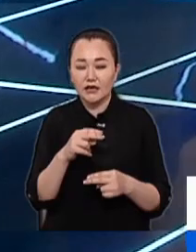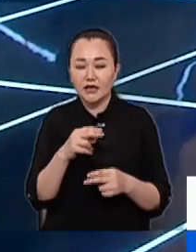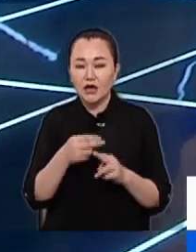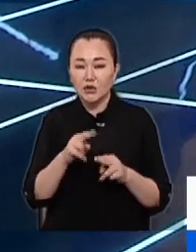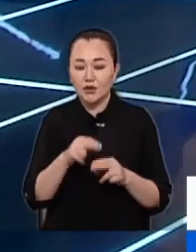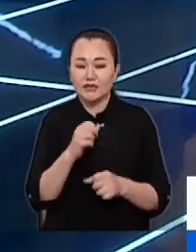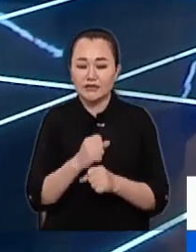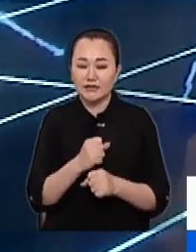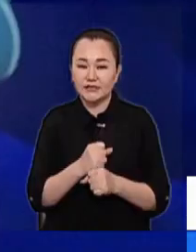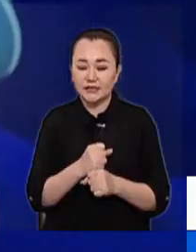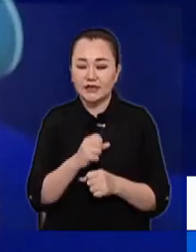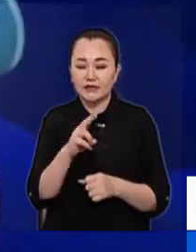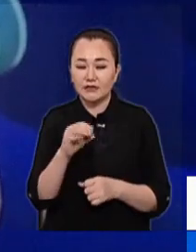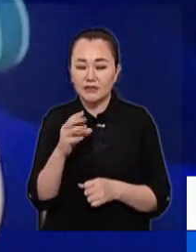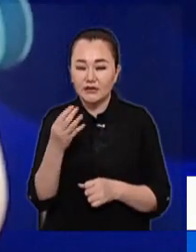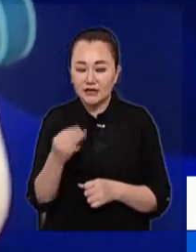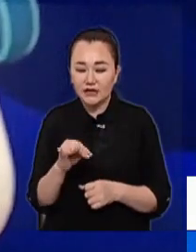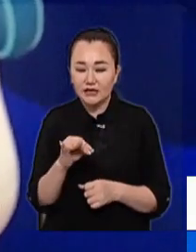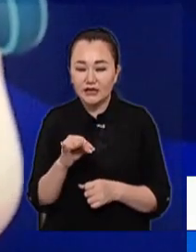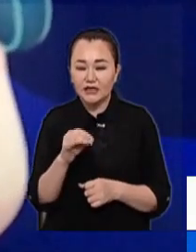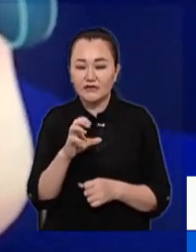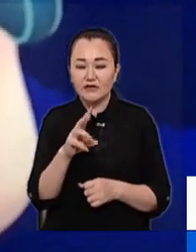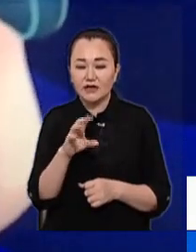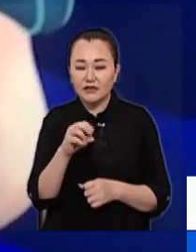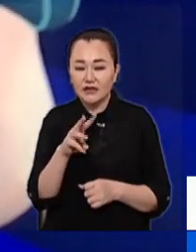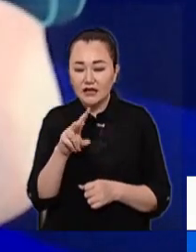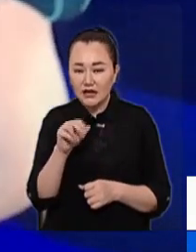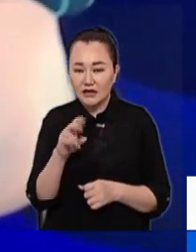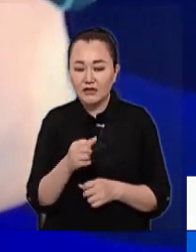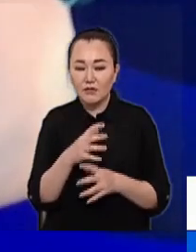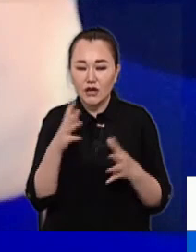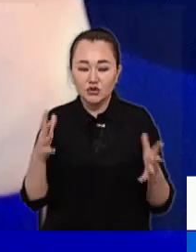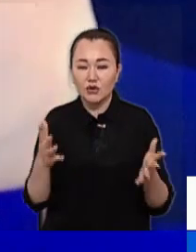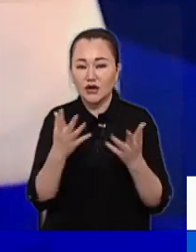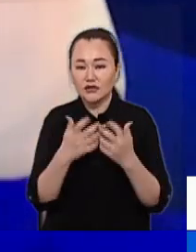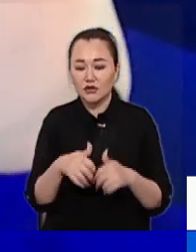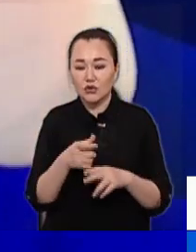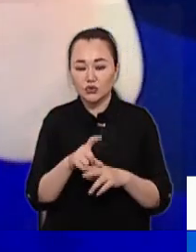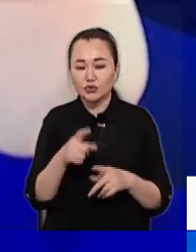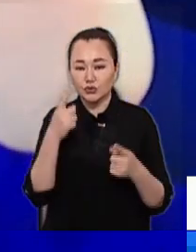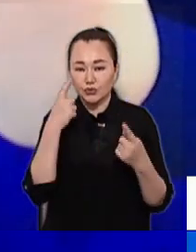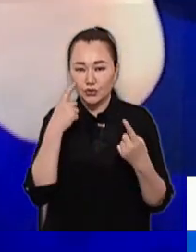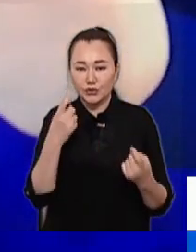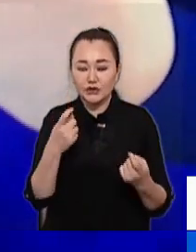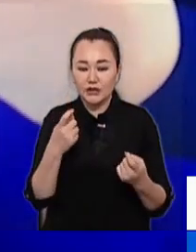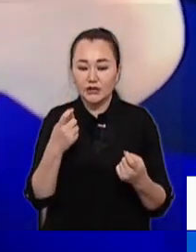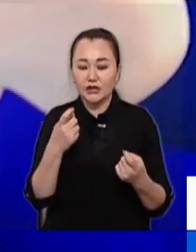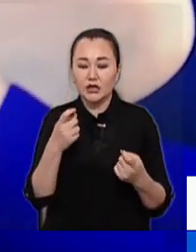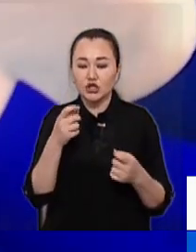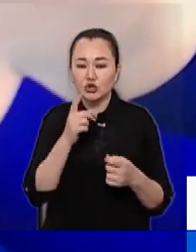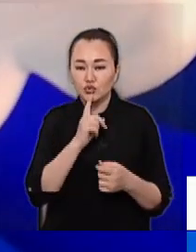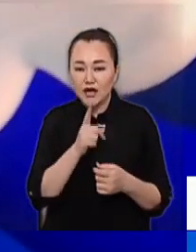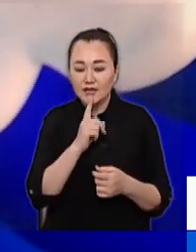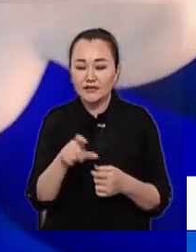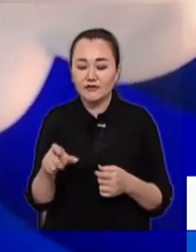который делал Дмитрий Бациев, Светлана Британова. Вообще было огромное количество очень крутых